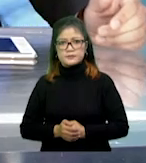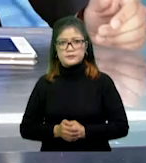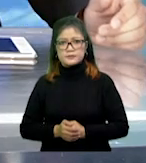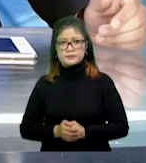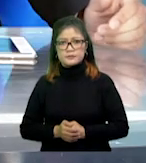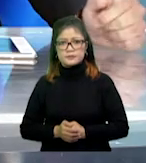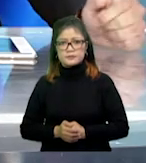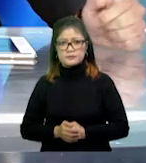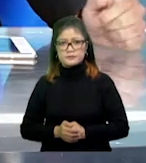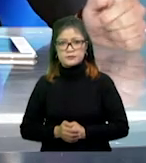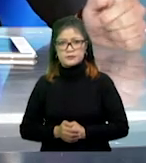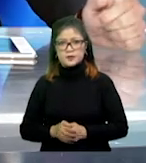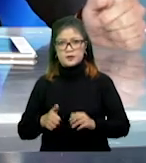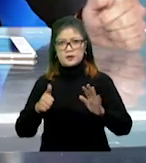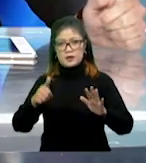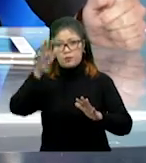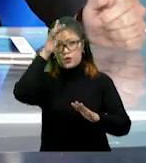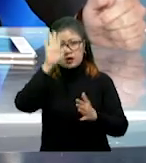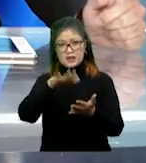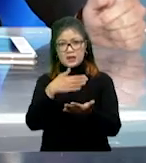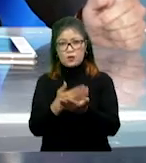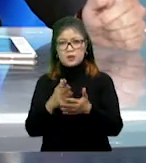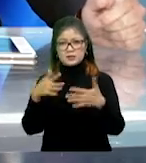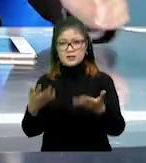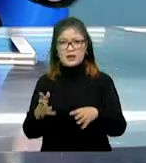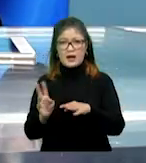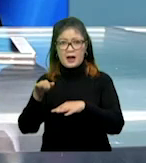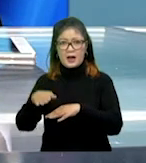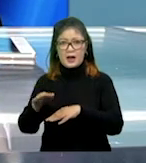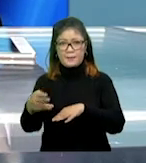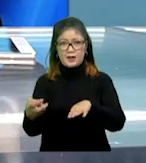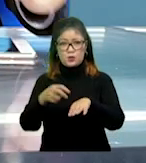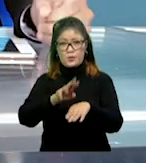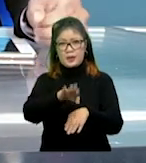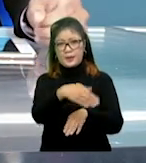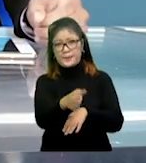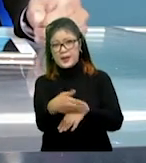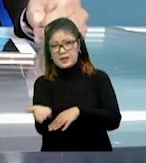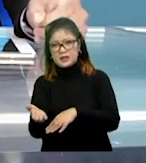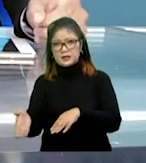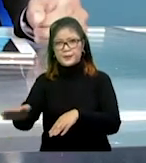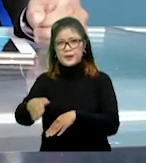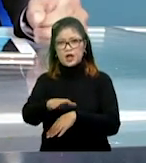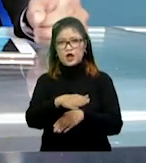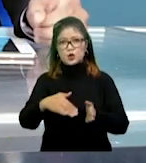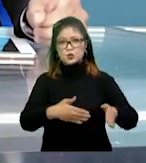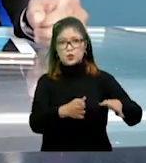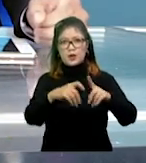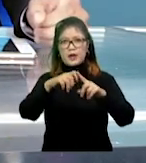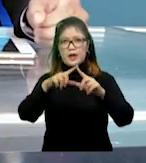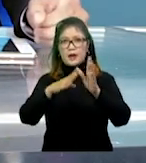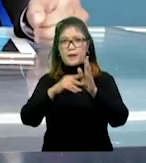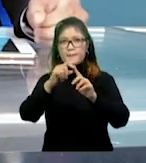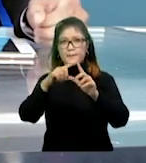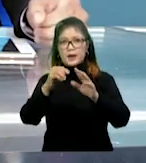yo yo wes kita mulai informasi pertama enam orang tewas Setelah kapal yang ditumpangi terbalik di perairan sungai Kampar Riau diduga